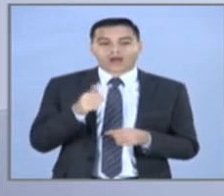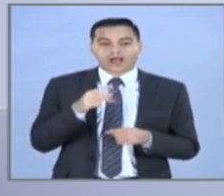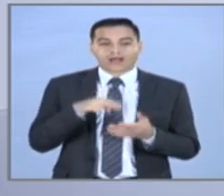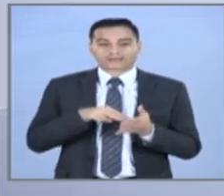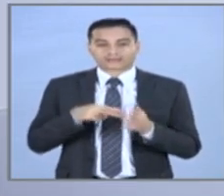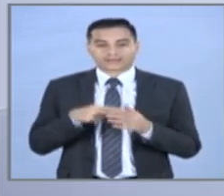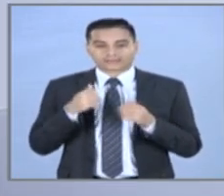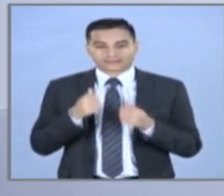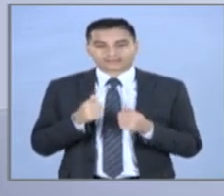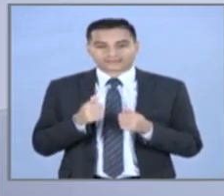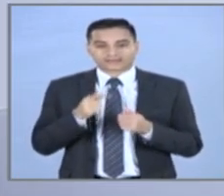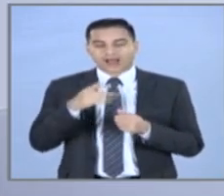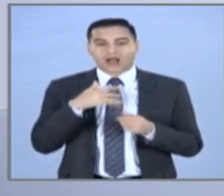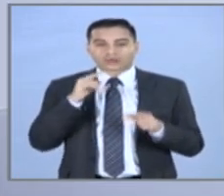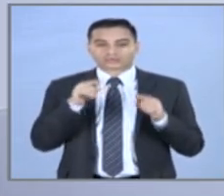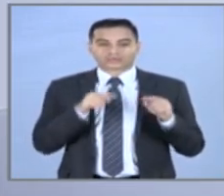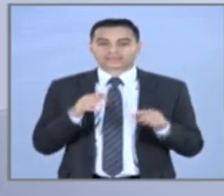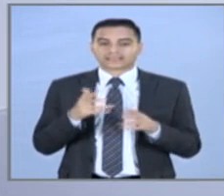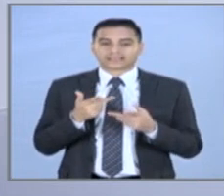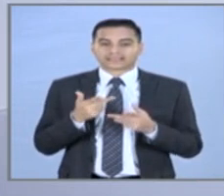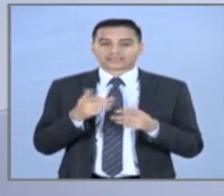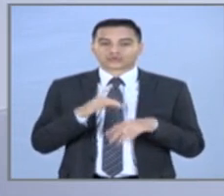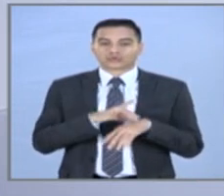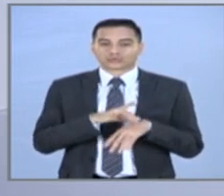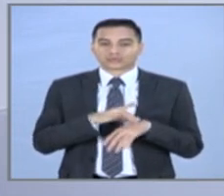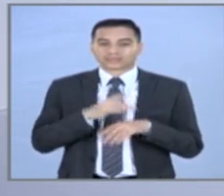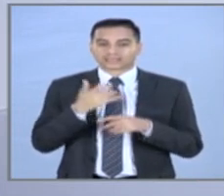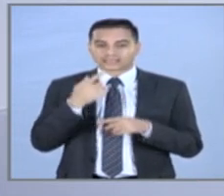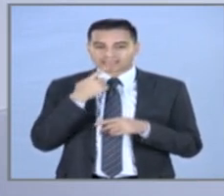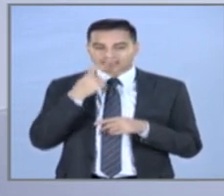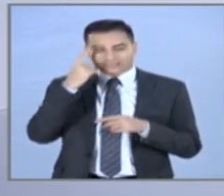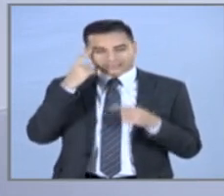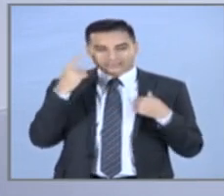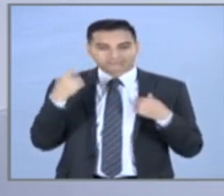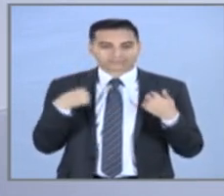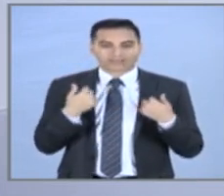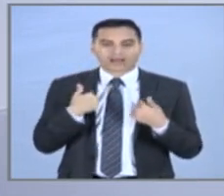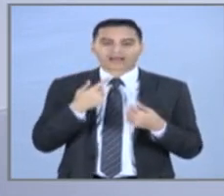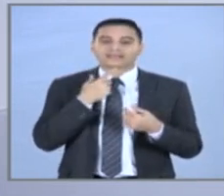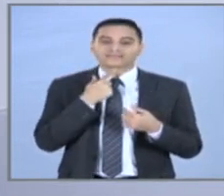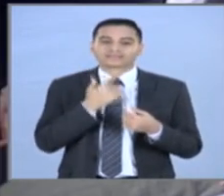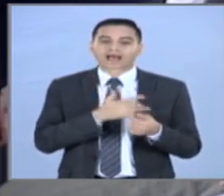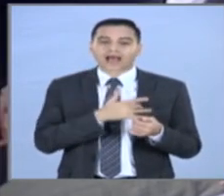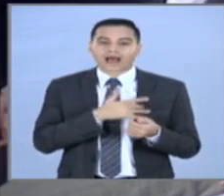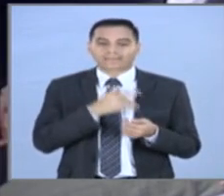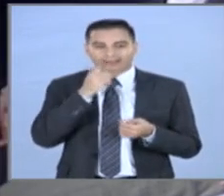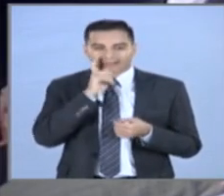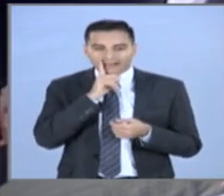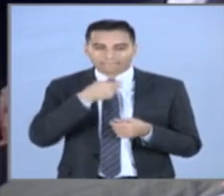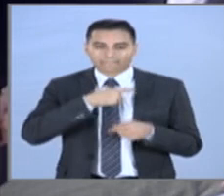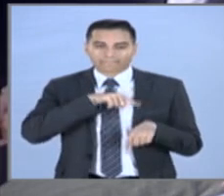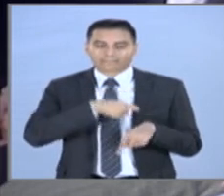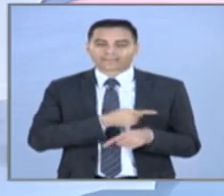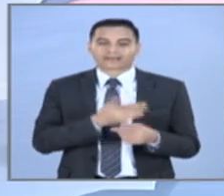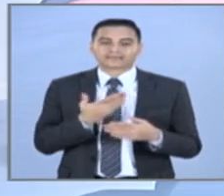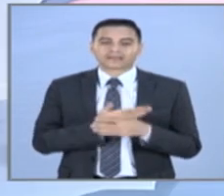اهلا بحضرتك. حتى تخصصي ايه؟ والله يا قضاء برضو، بس يعني انا نفسي في القلب والاوعيه الدمويه. تمام،